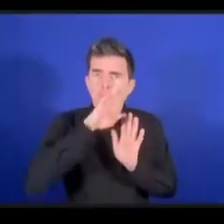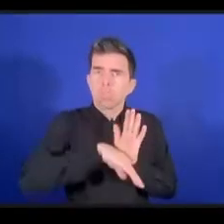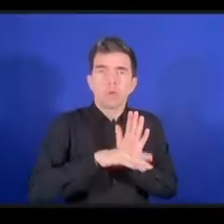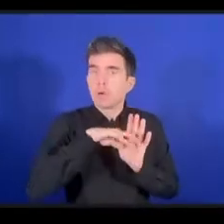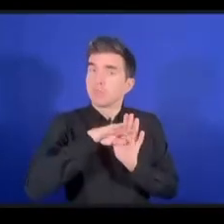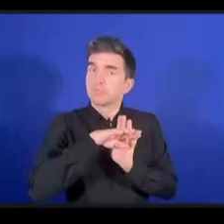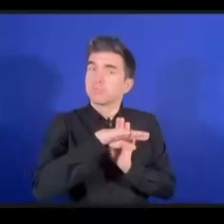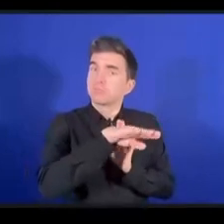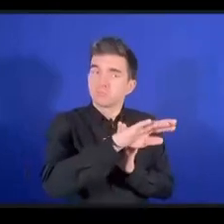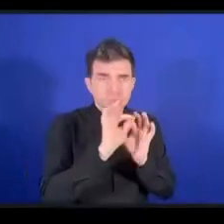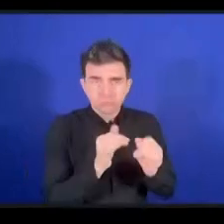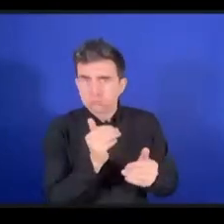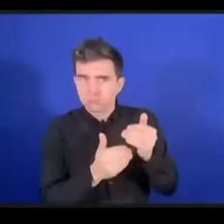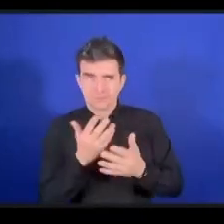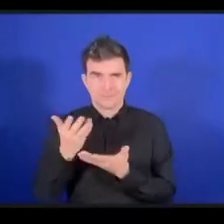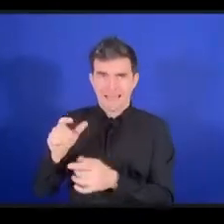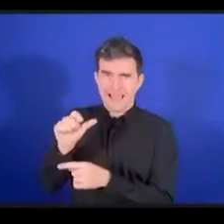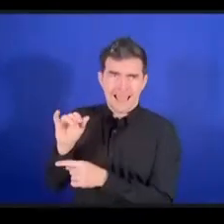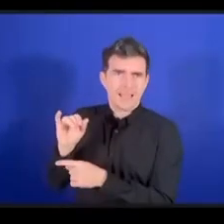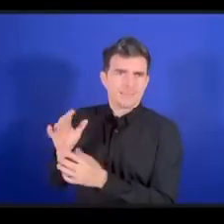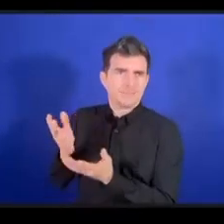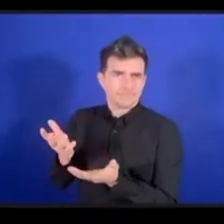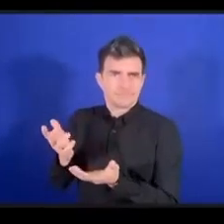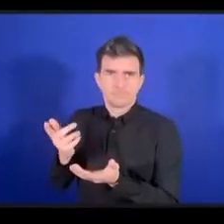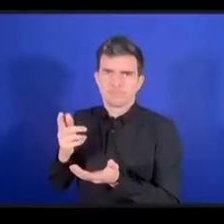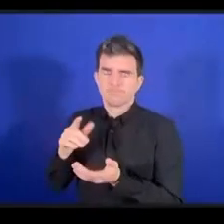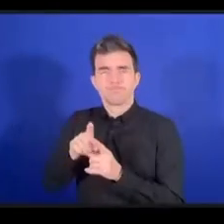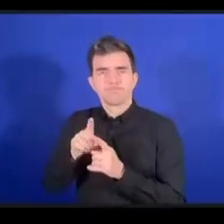是呢，挑战是